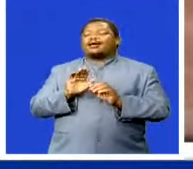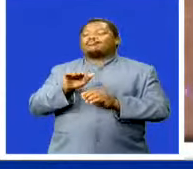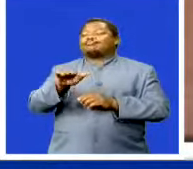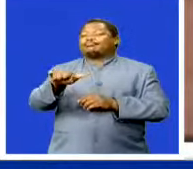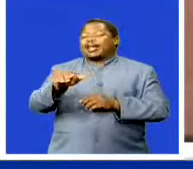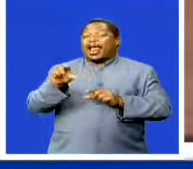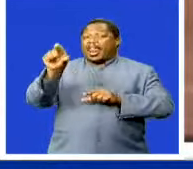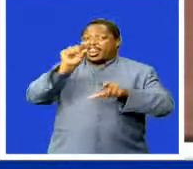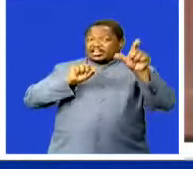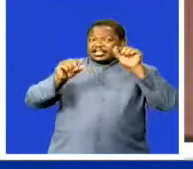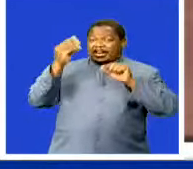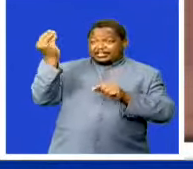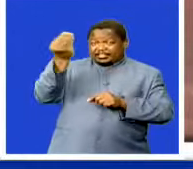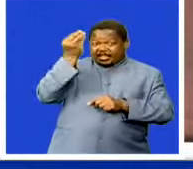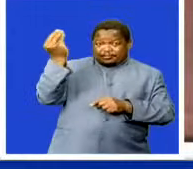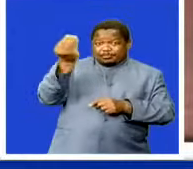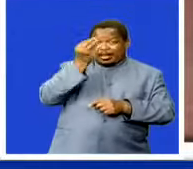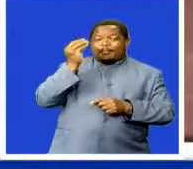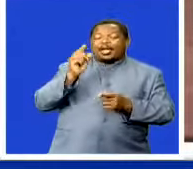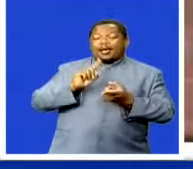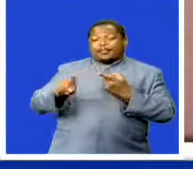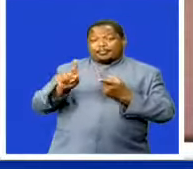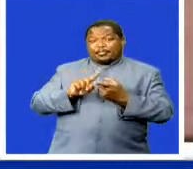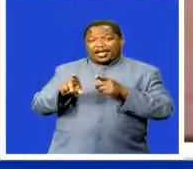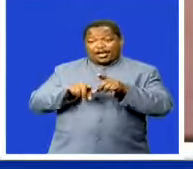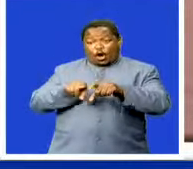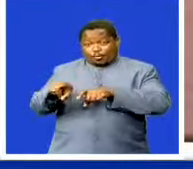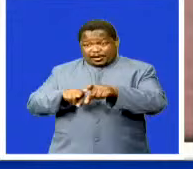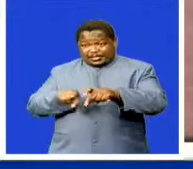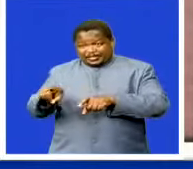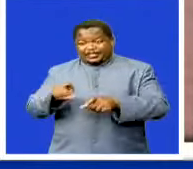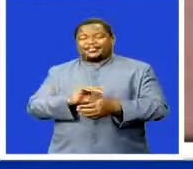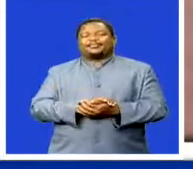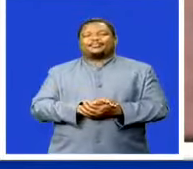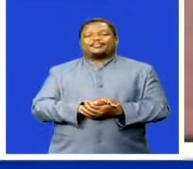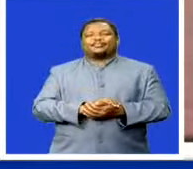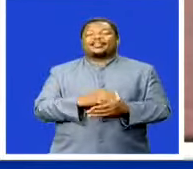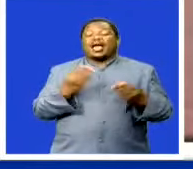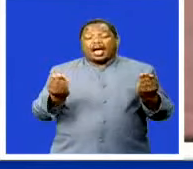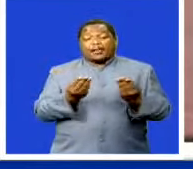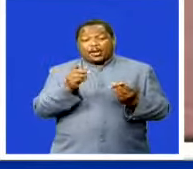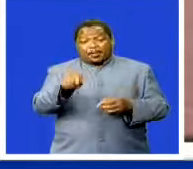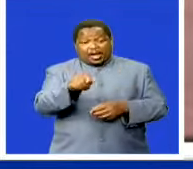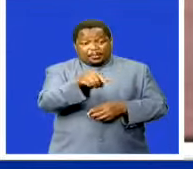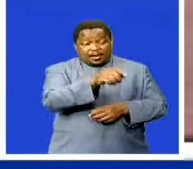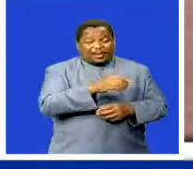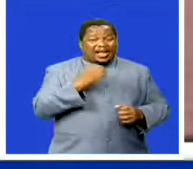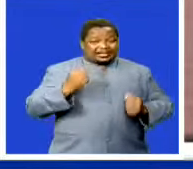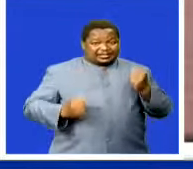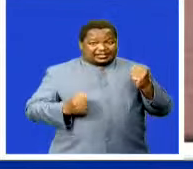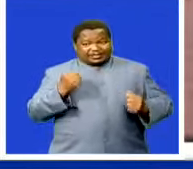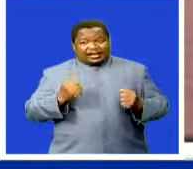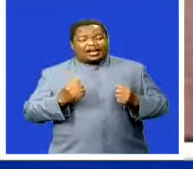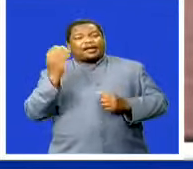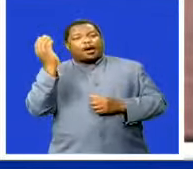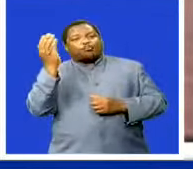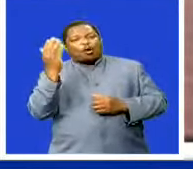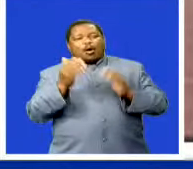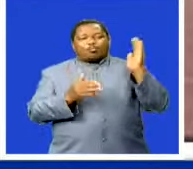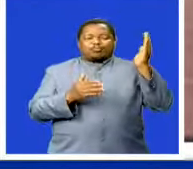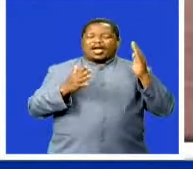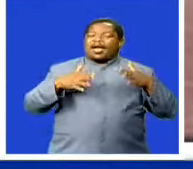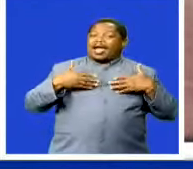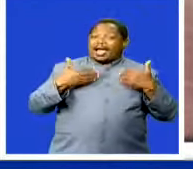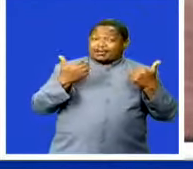lekuthiwa ngeManational Championships yalonyaka lapho khona tingijimi taveta injabulo yato ngekuba khona kwale midlalo.